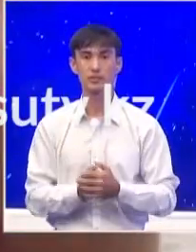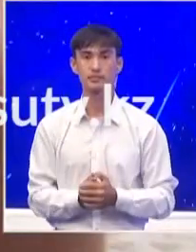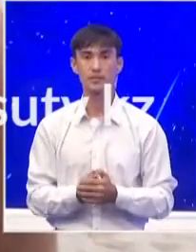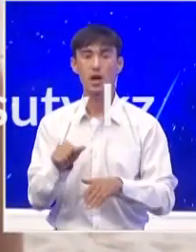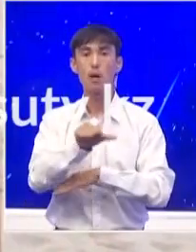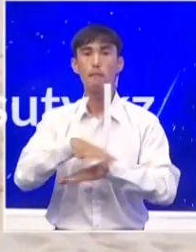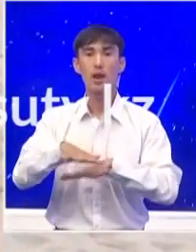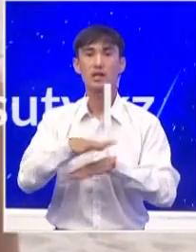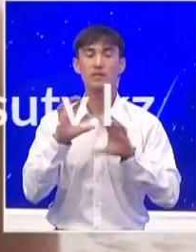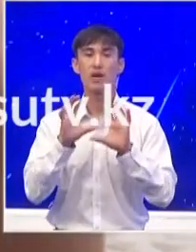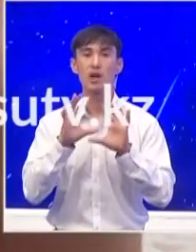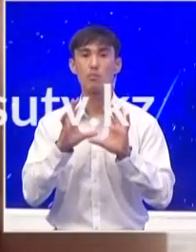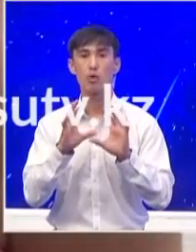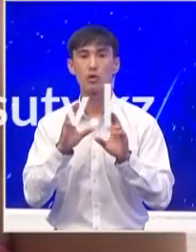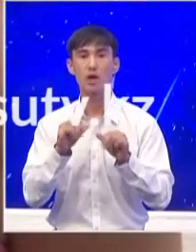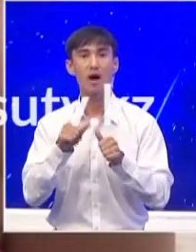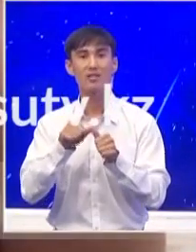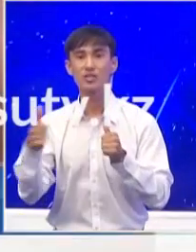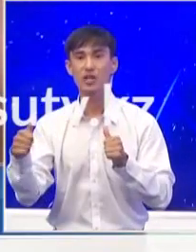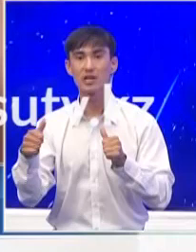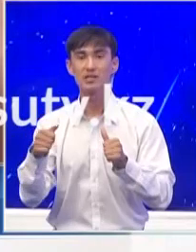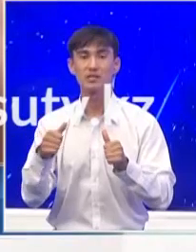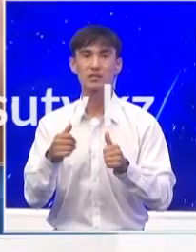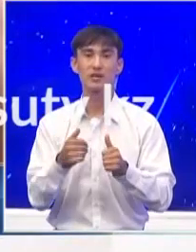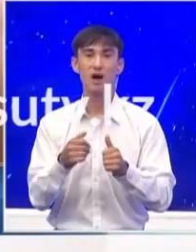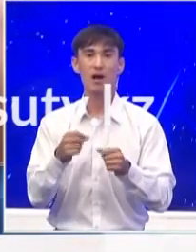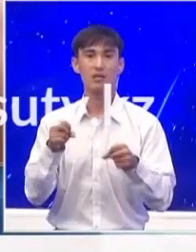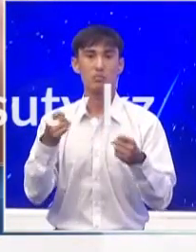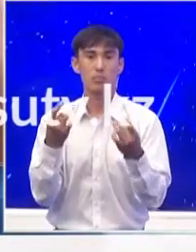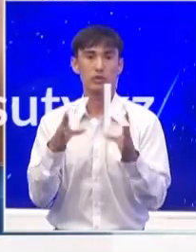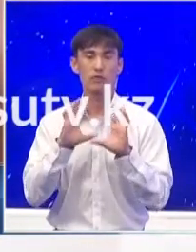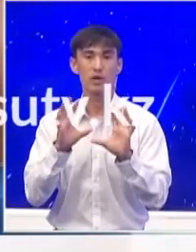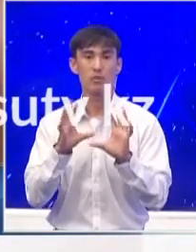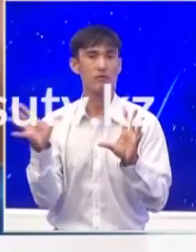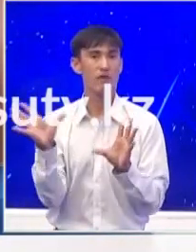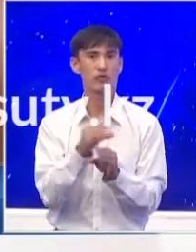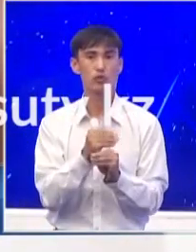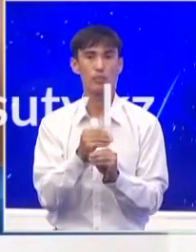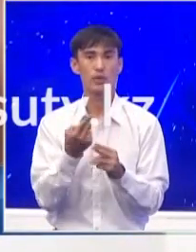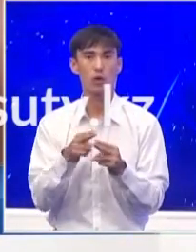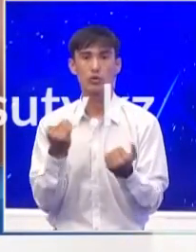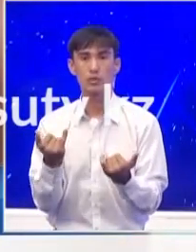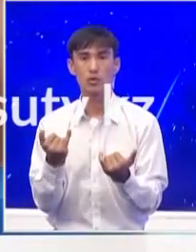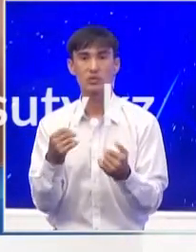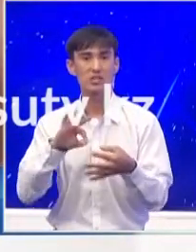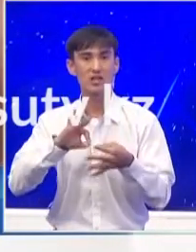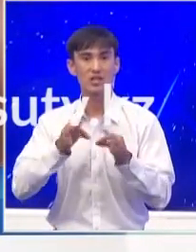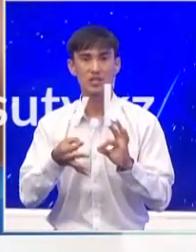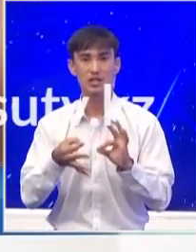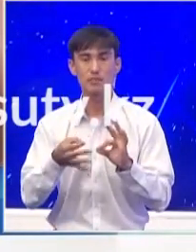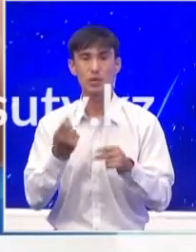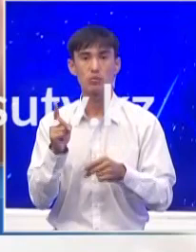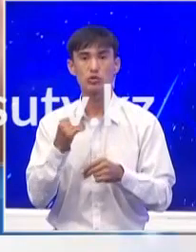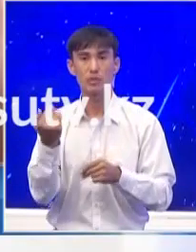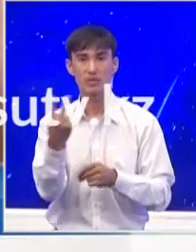волейбол он вообще кардинально отличается от классического абсолютно во всем какой-то мере он сложнее потому